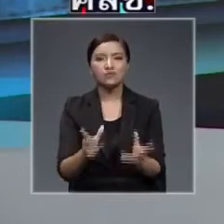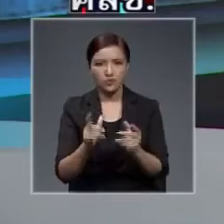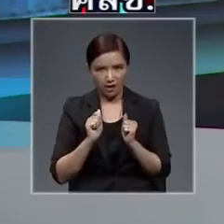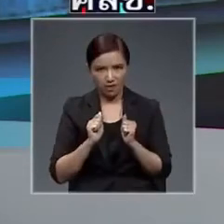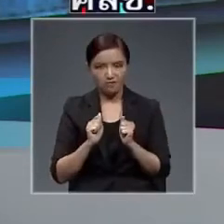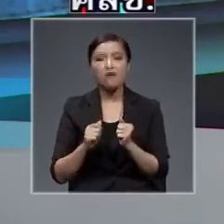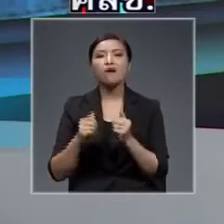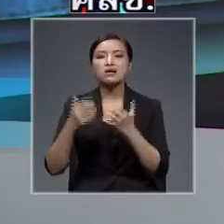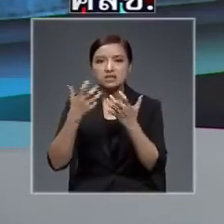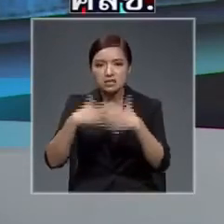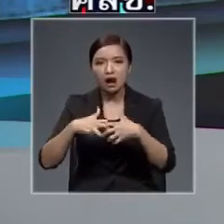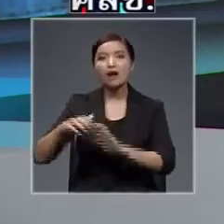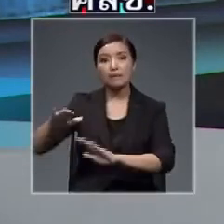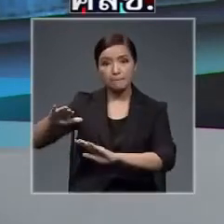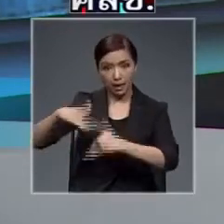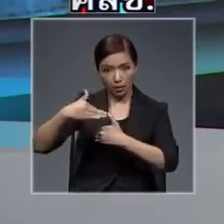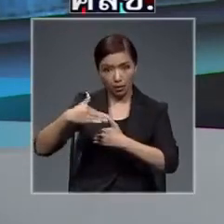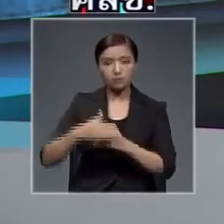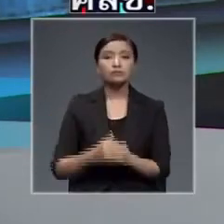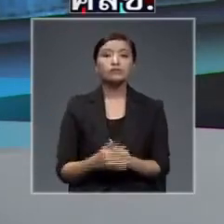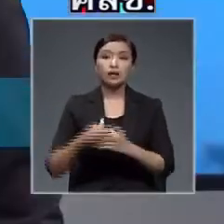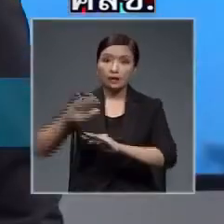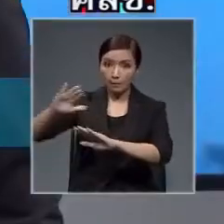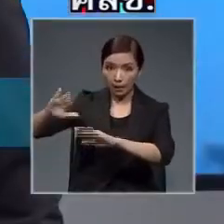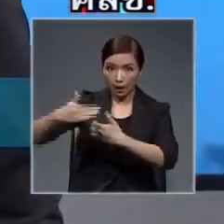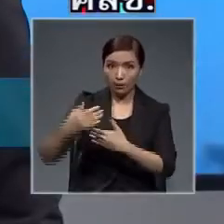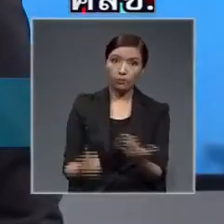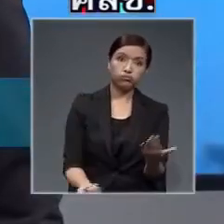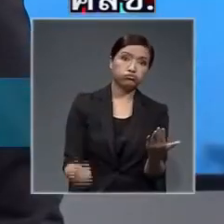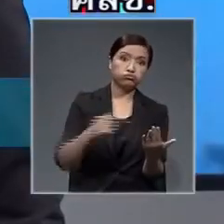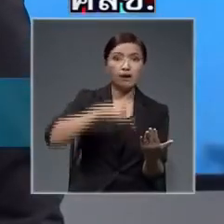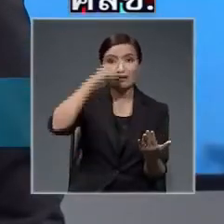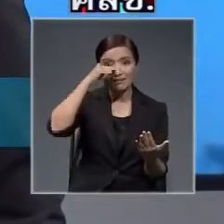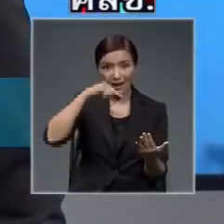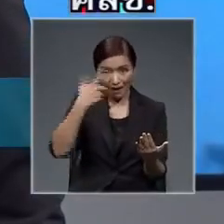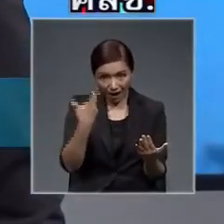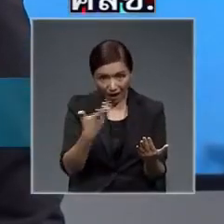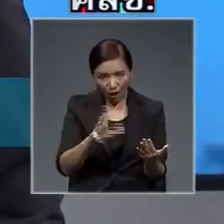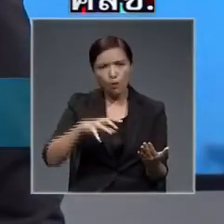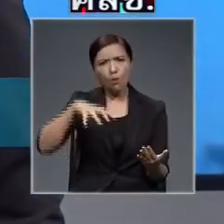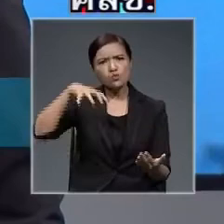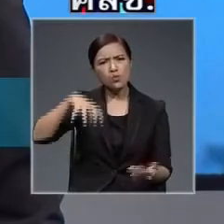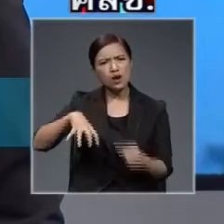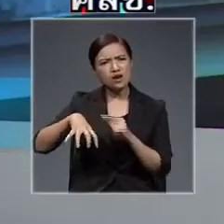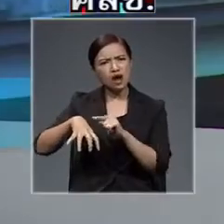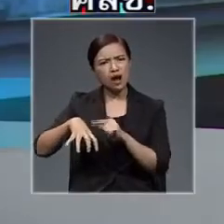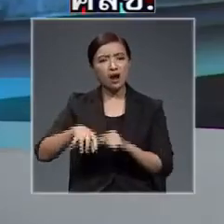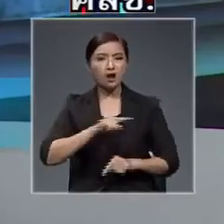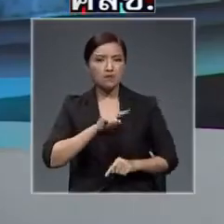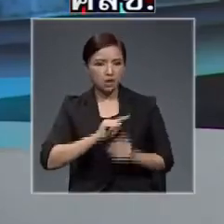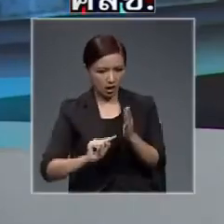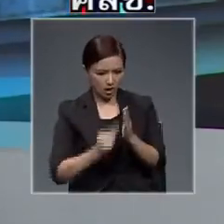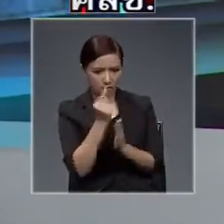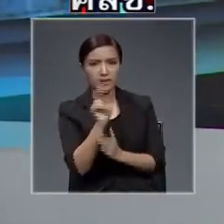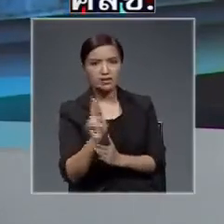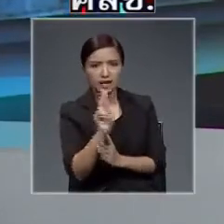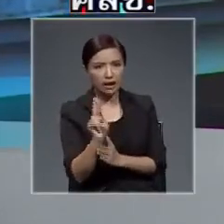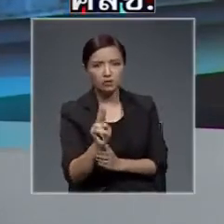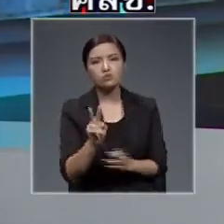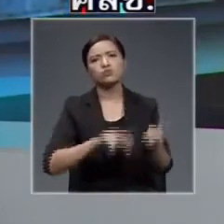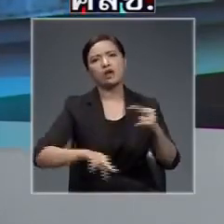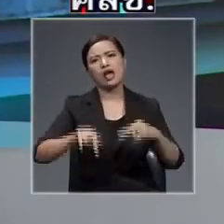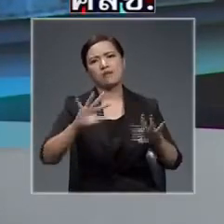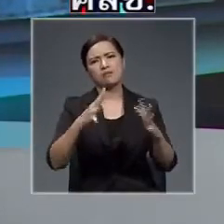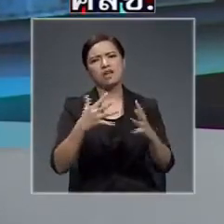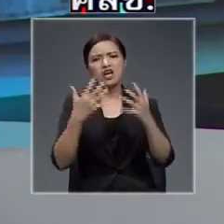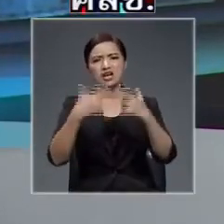ให้มีการนำเข้าเครื่องแต่ว่าเมื่อนำเข้ามาแล้วเนี่ยไม่มีหน่วยงานที่จะดูแลตั้งแต่เริ่มใช้งานจนกระทั่งเครื่องนั้นหมด